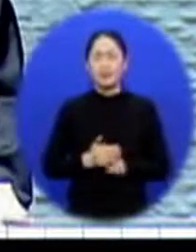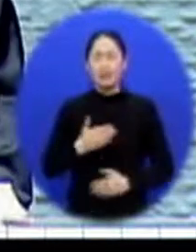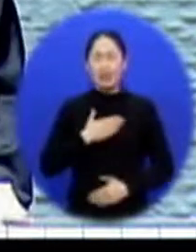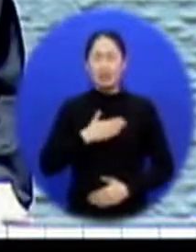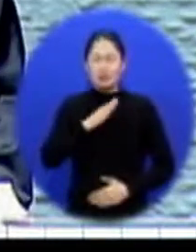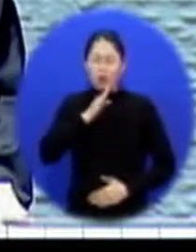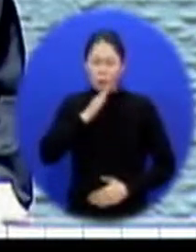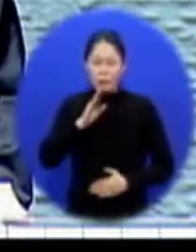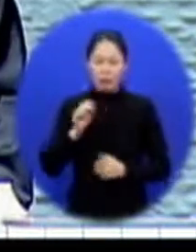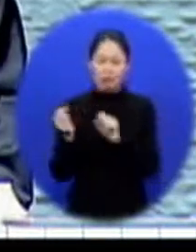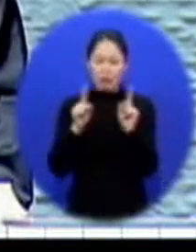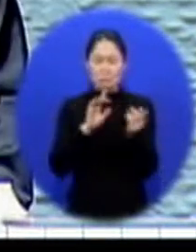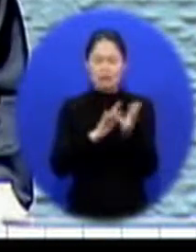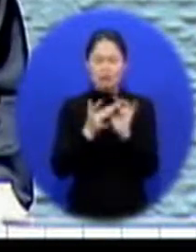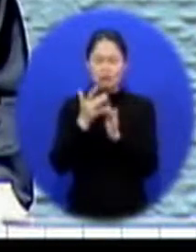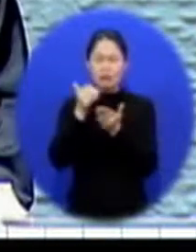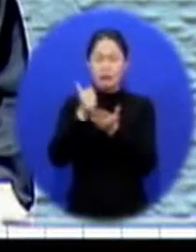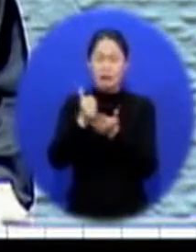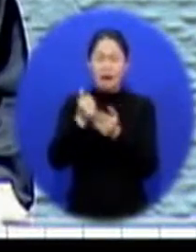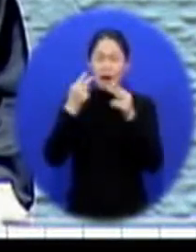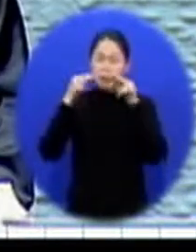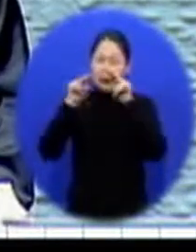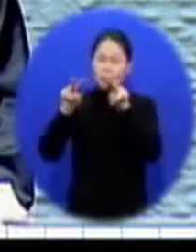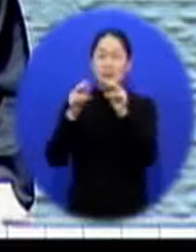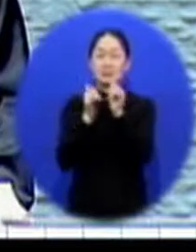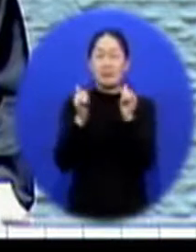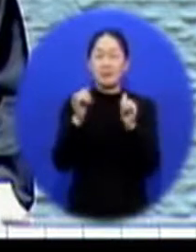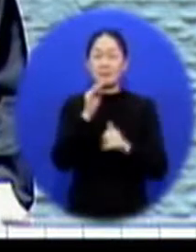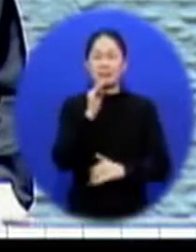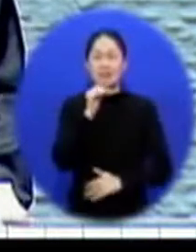나는 정말 부활하신 예수님을 바라보는 사람인가